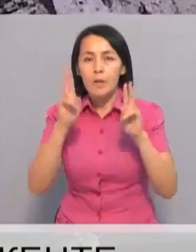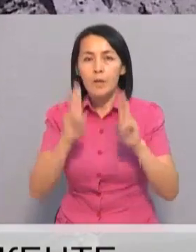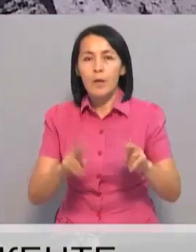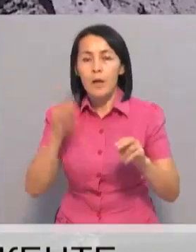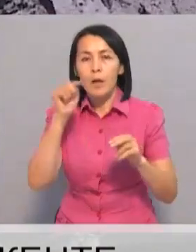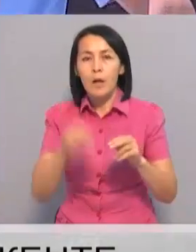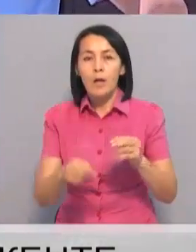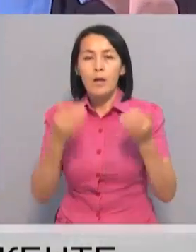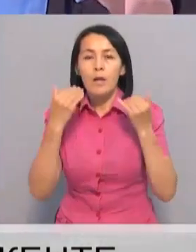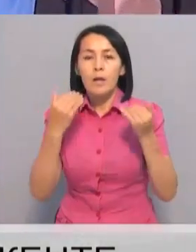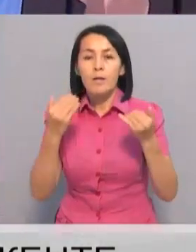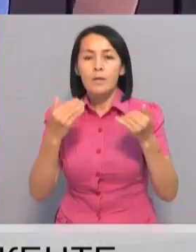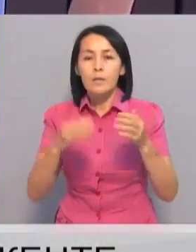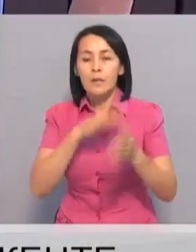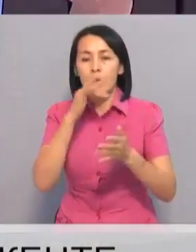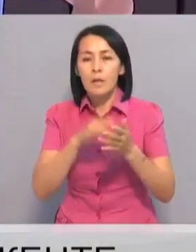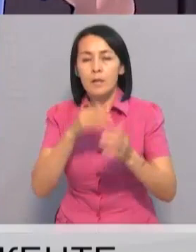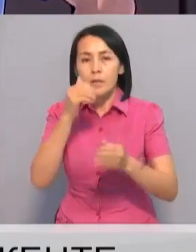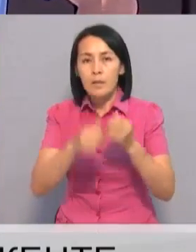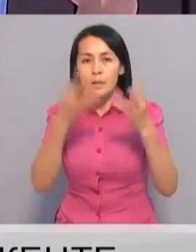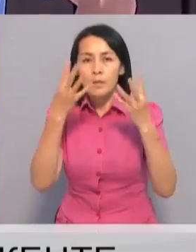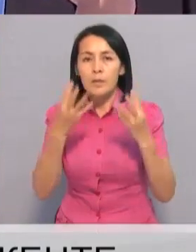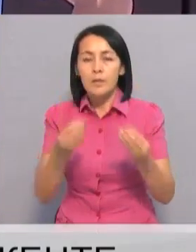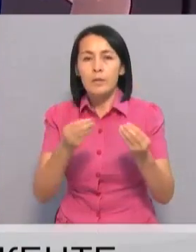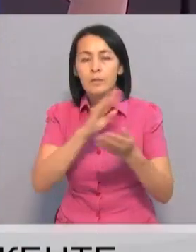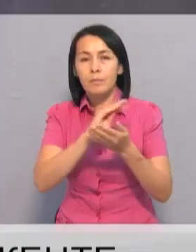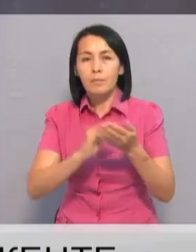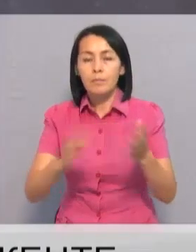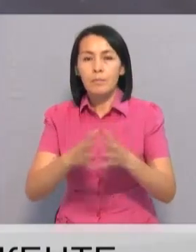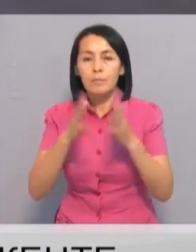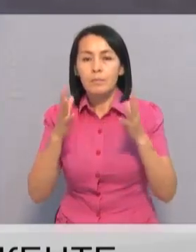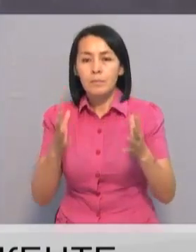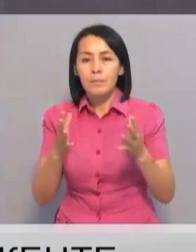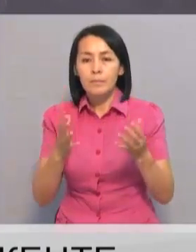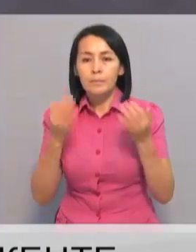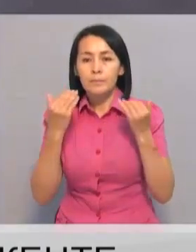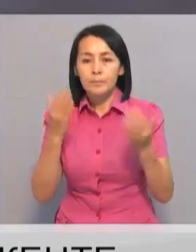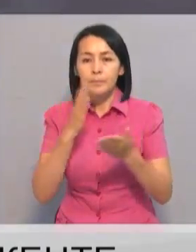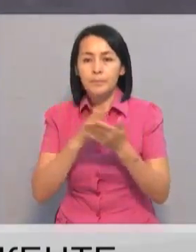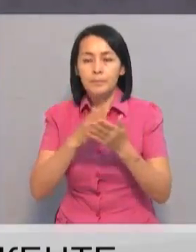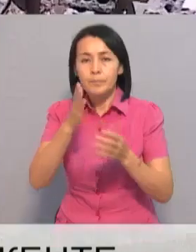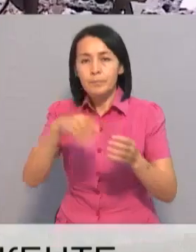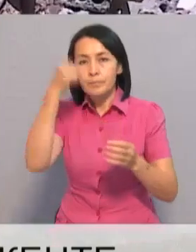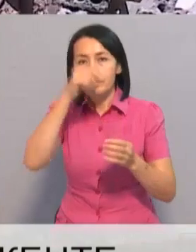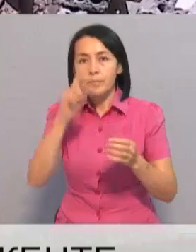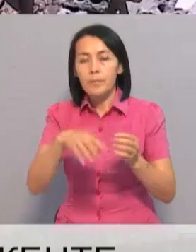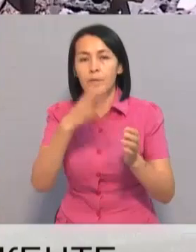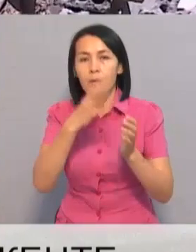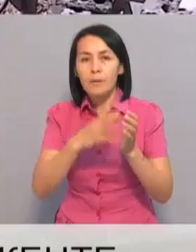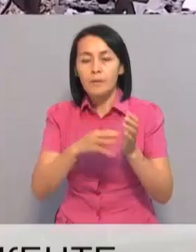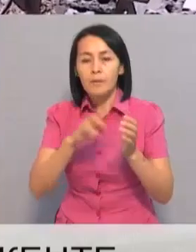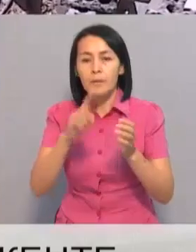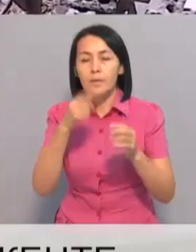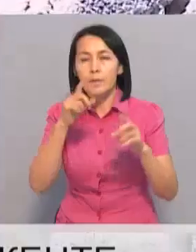А их в условиях растущего мегаполиса с каждым днем регистрируется все больше. Так, за полгода на 191 объект